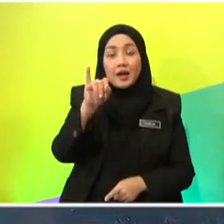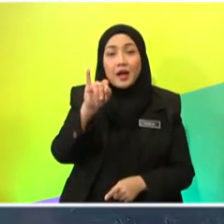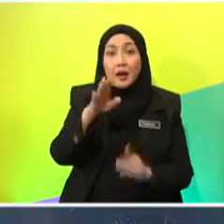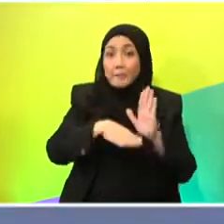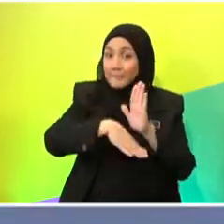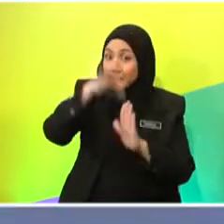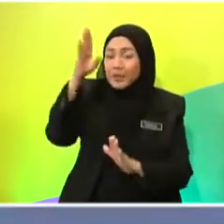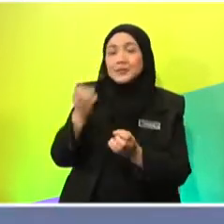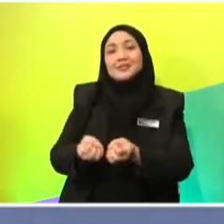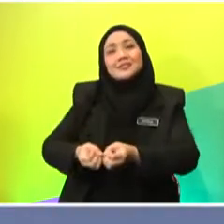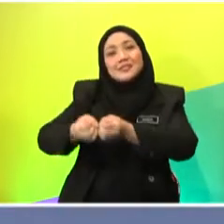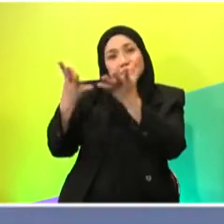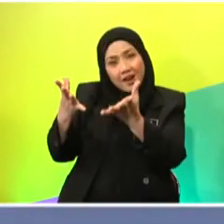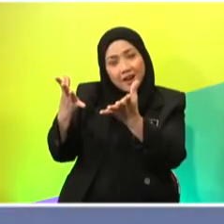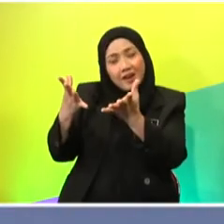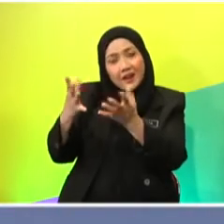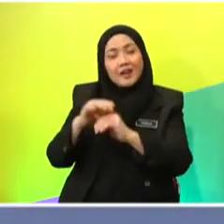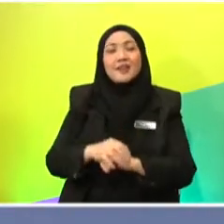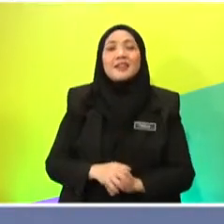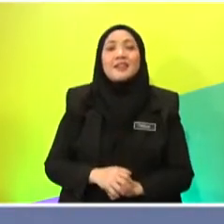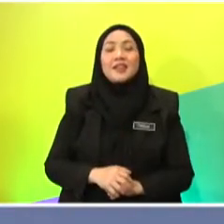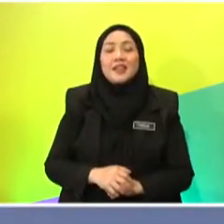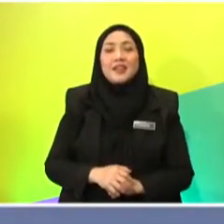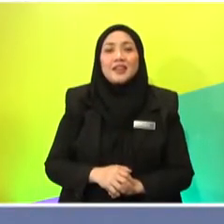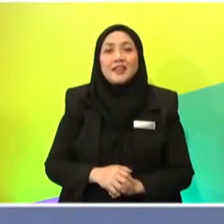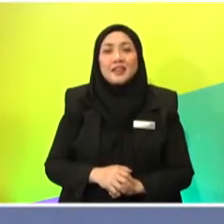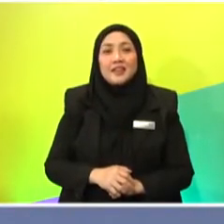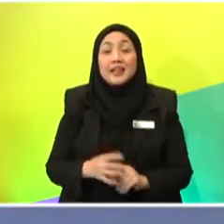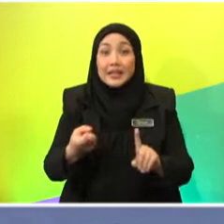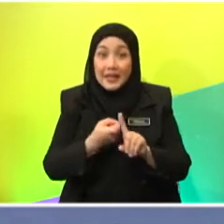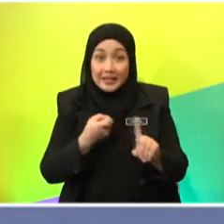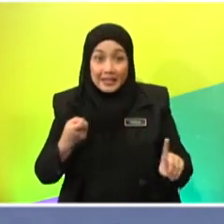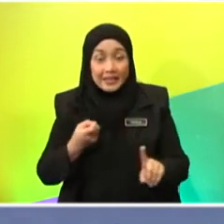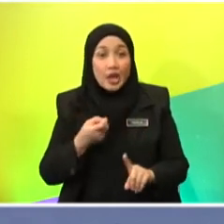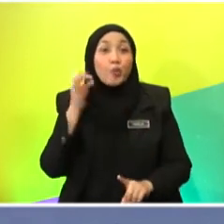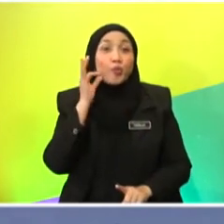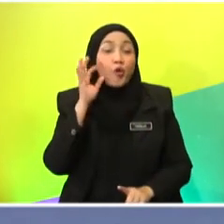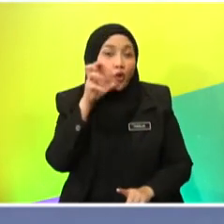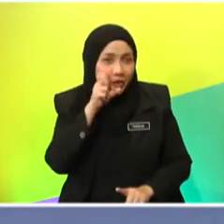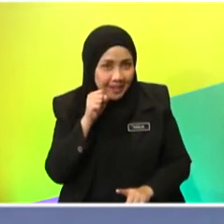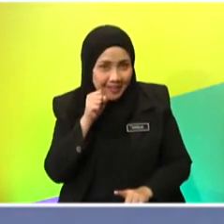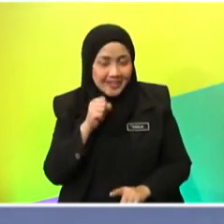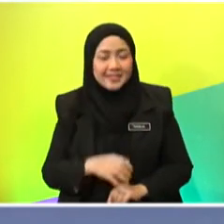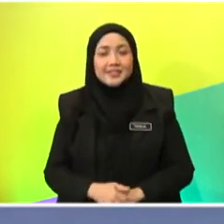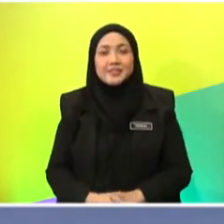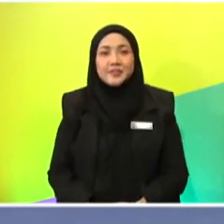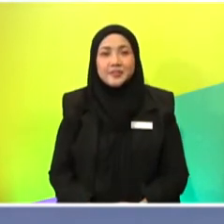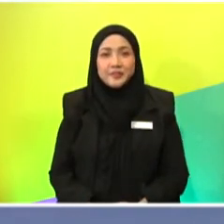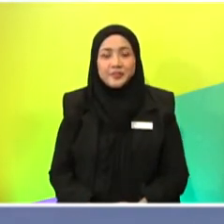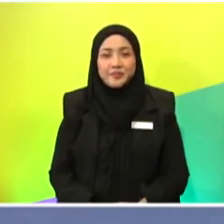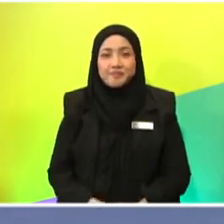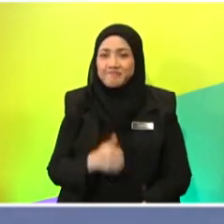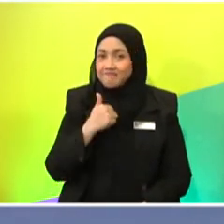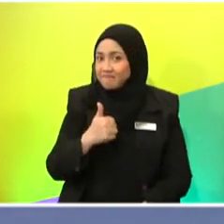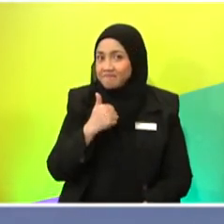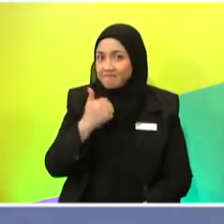vc gula buah yang dada keloni yang paling banyak daripada buah always Oh Gosh pandai Ki